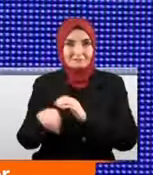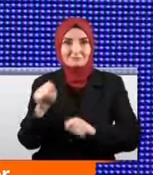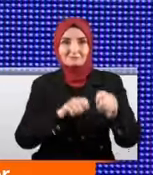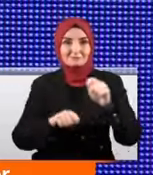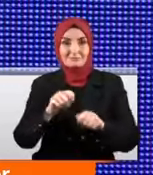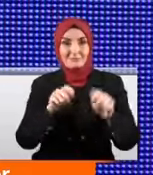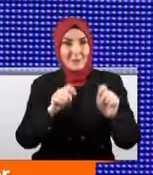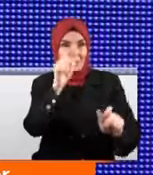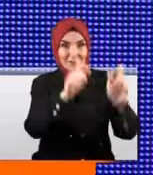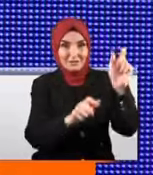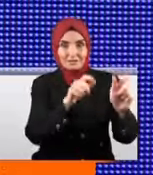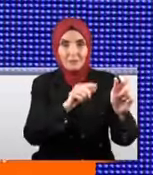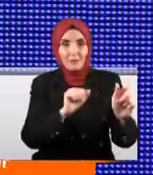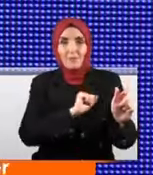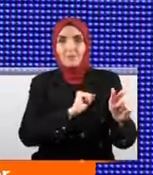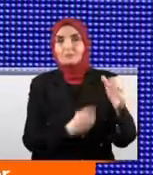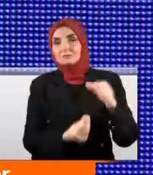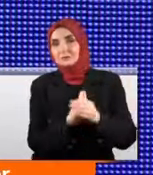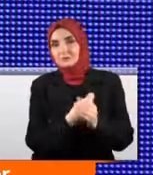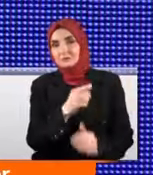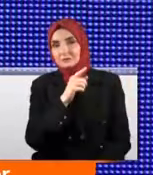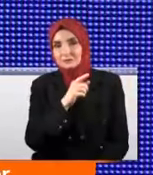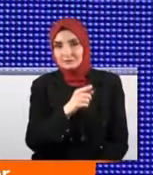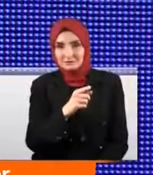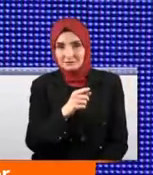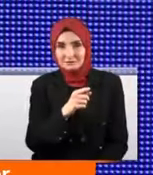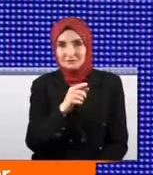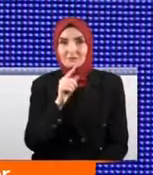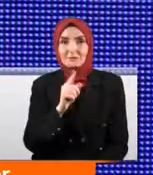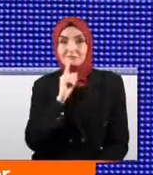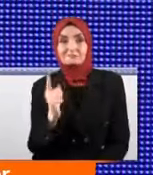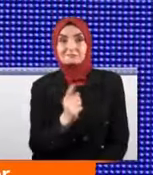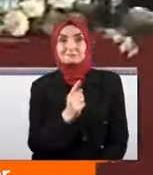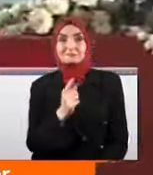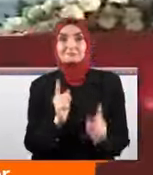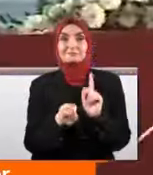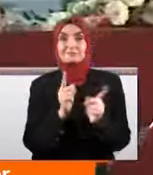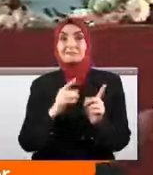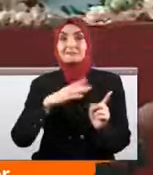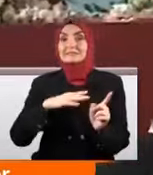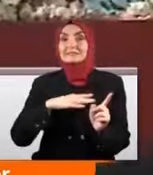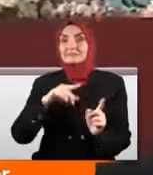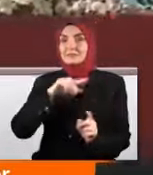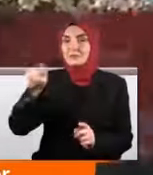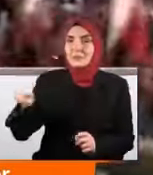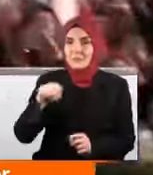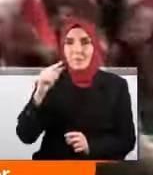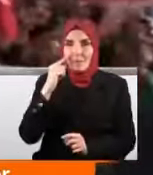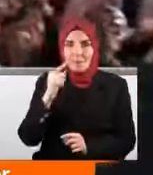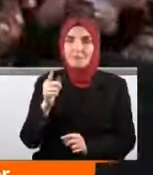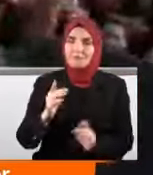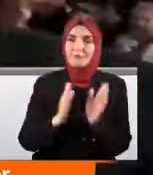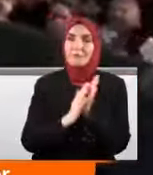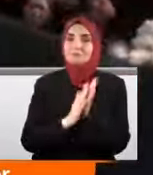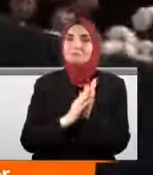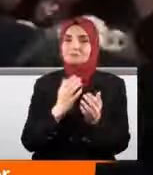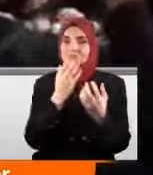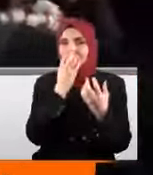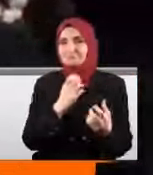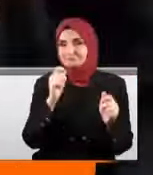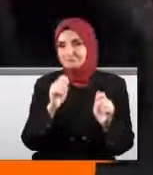mandacı, müstemlekeci, kimi ekonomistler de alkış tuttu. AK Parti iktidarında sermaye piyasası için